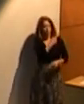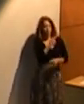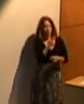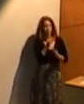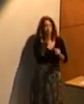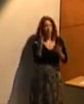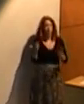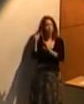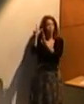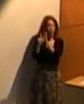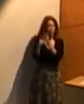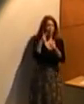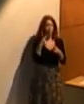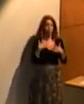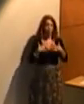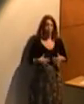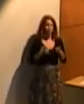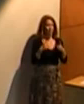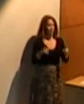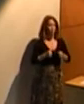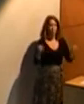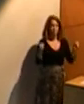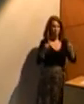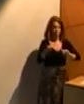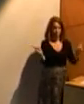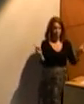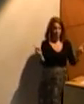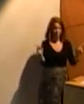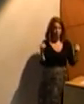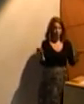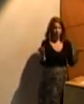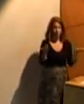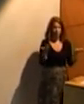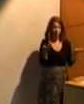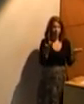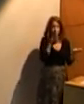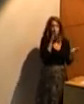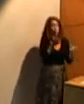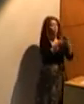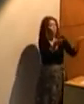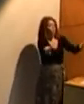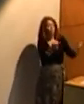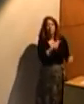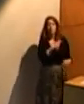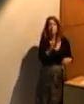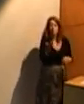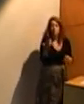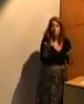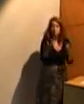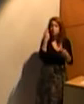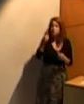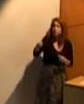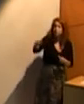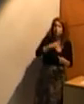corps veut dit aussi de la même manière que je ne peux pas faire tout ce que je veux mon corps donc je peux pas demander à mes dessins par exemple je pense aussi à des médecins dans la